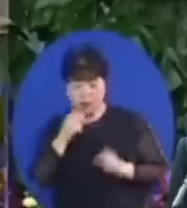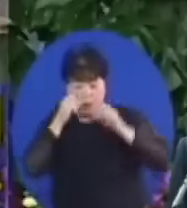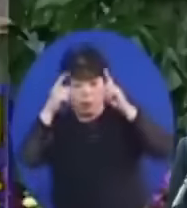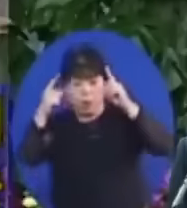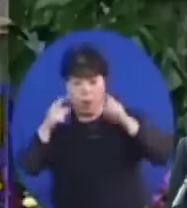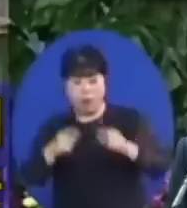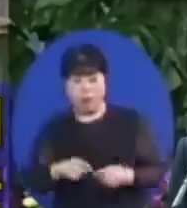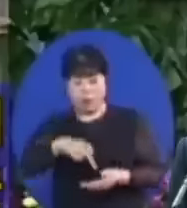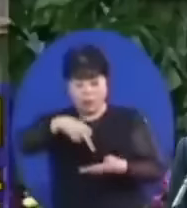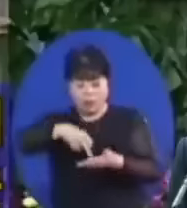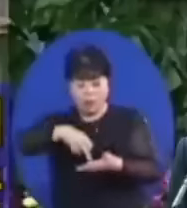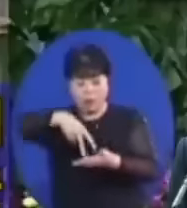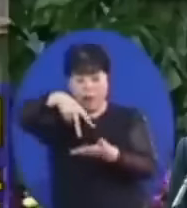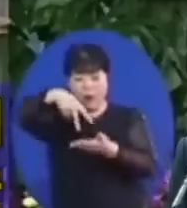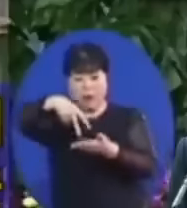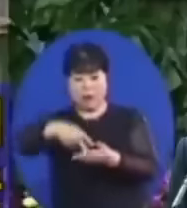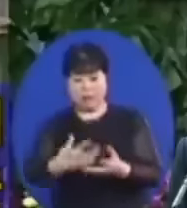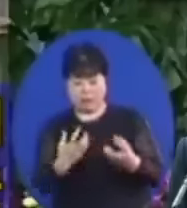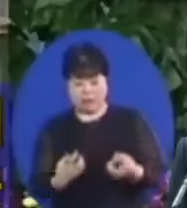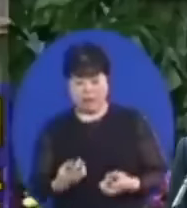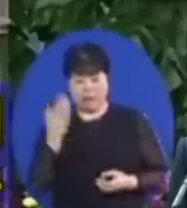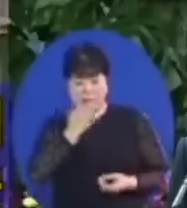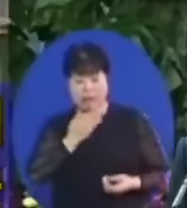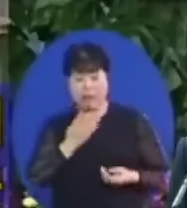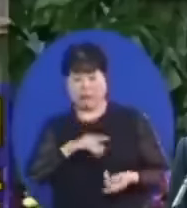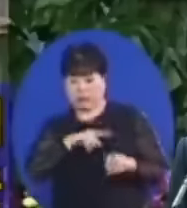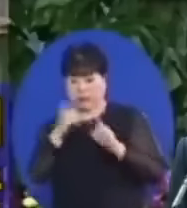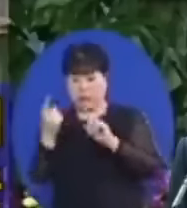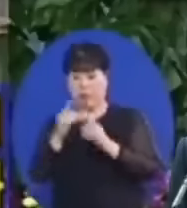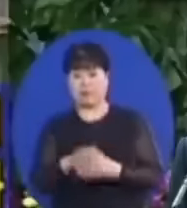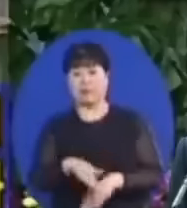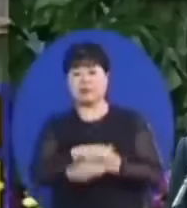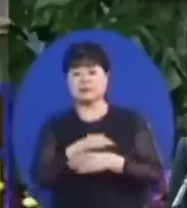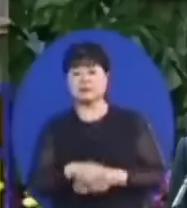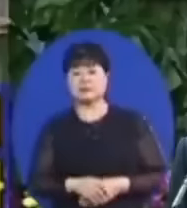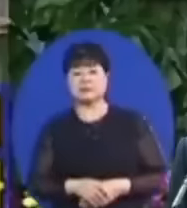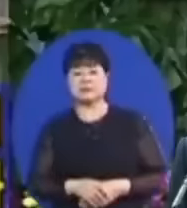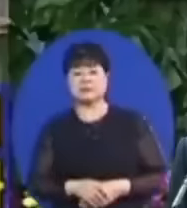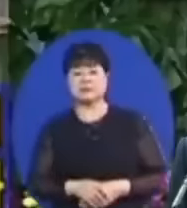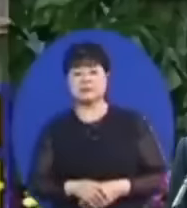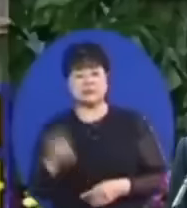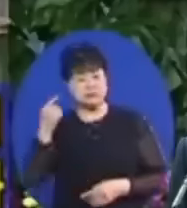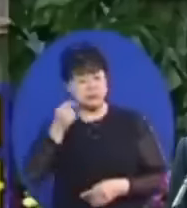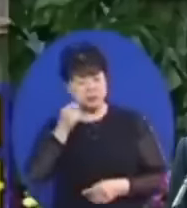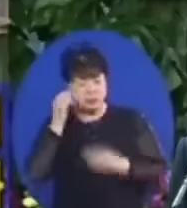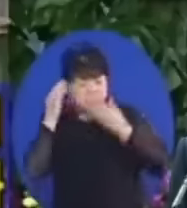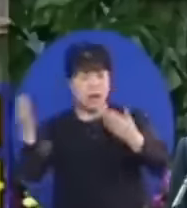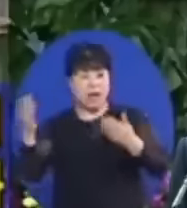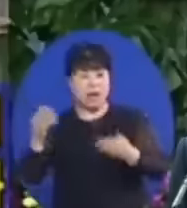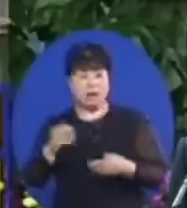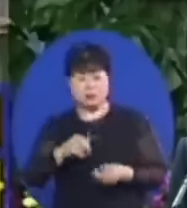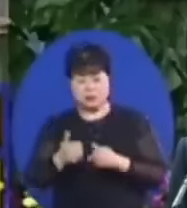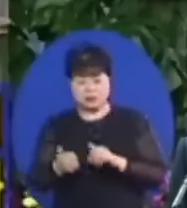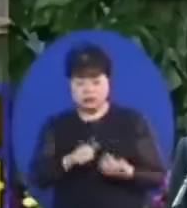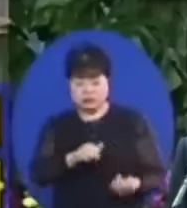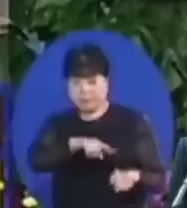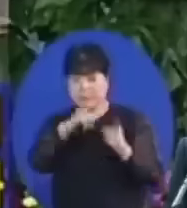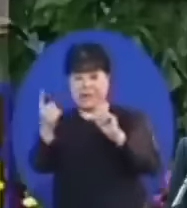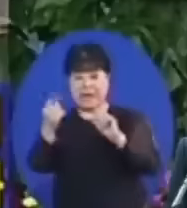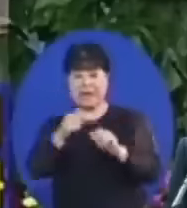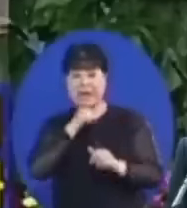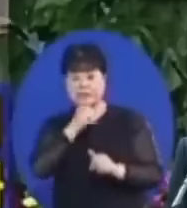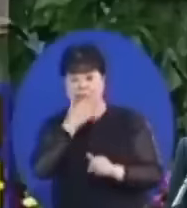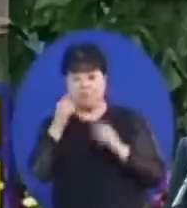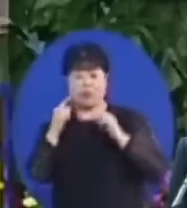못 걷는 사람이 걸으며 나병 환자가 깨끗함을 받으며 못 듣는 자가 들으며 죽은 자가 살아나며 가난한 자에게 복음이